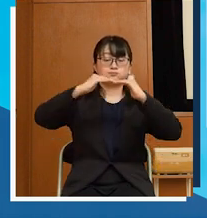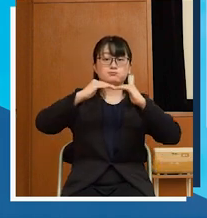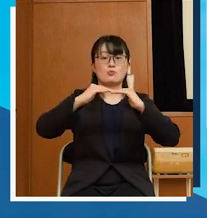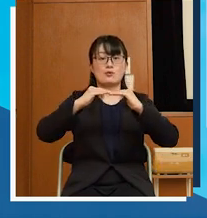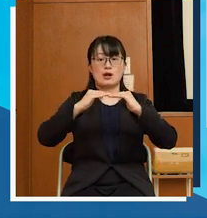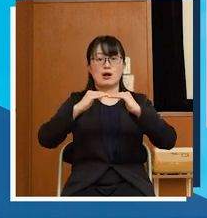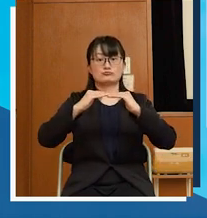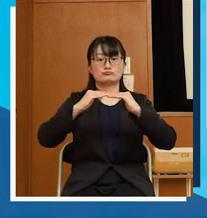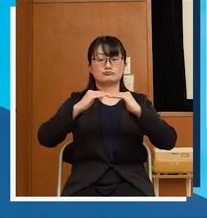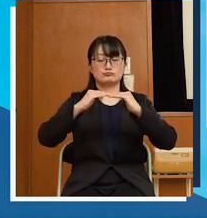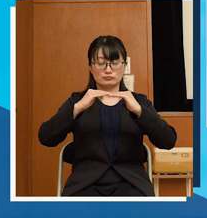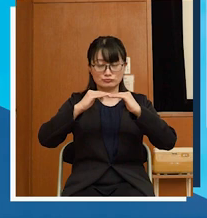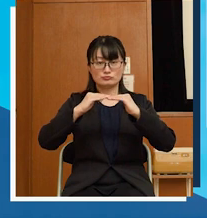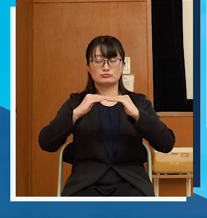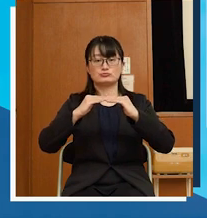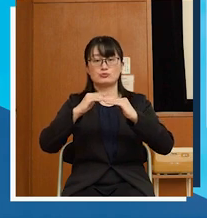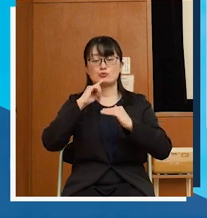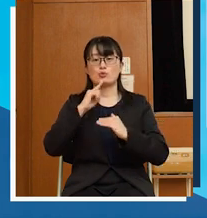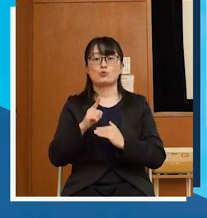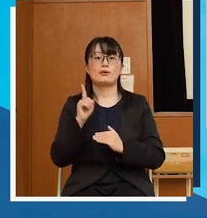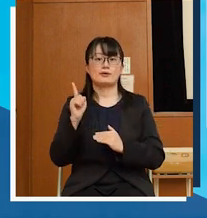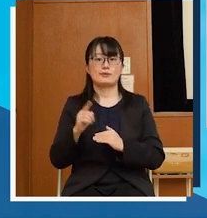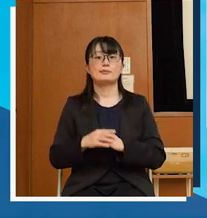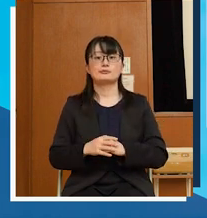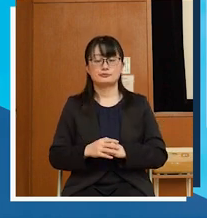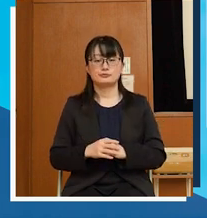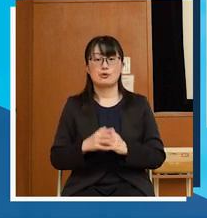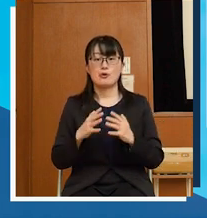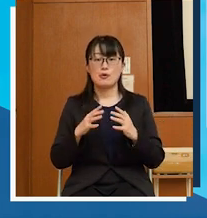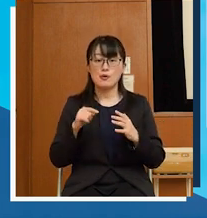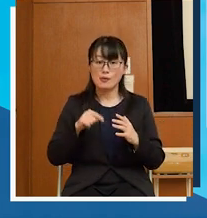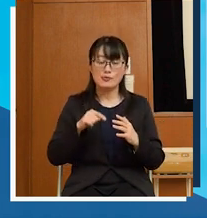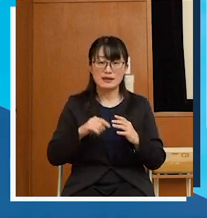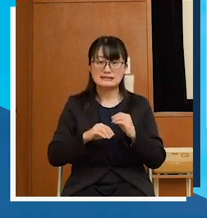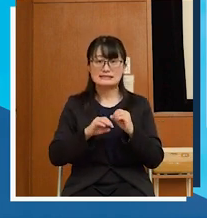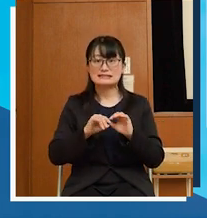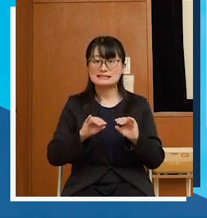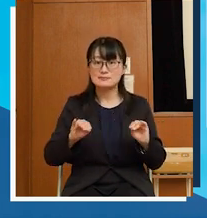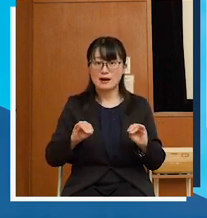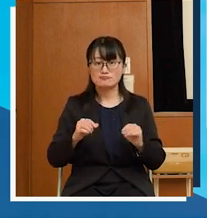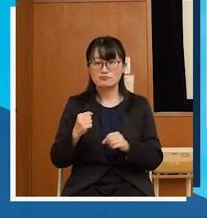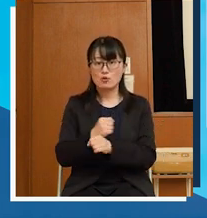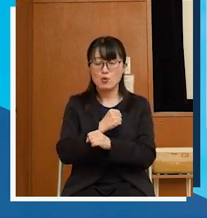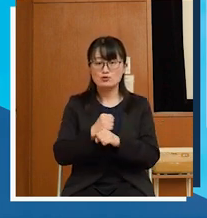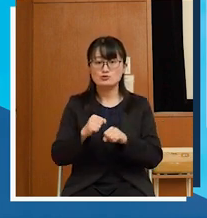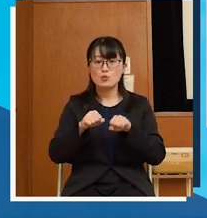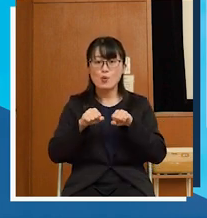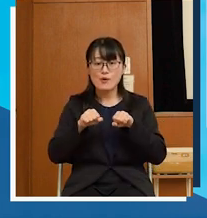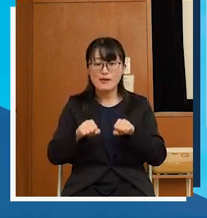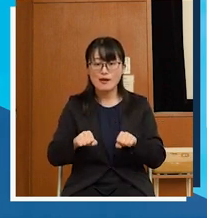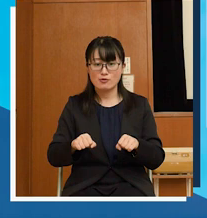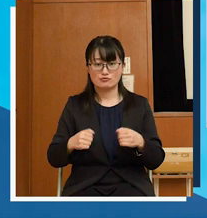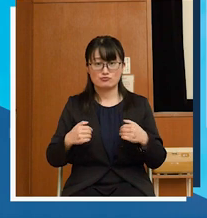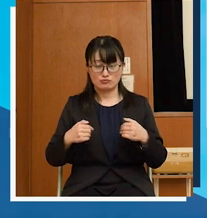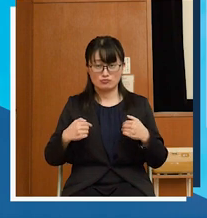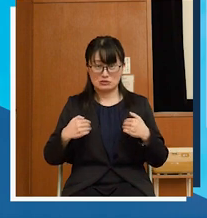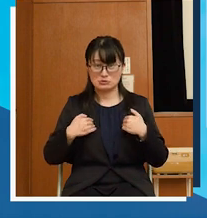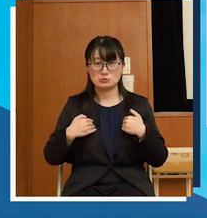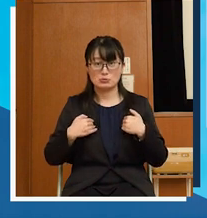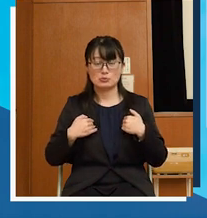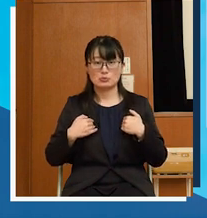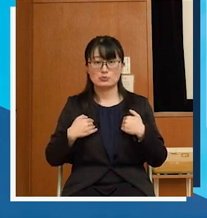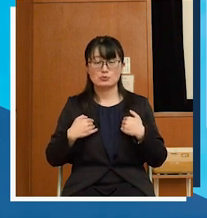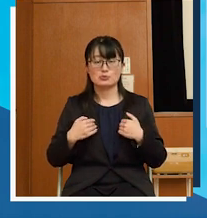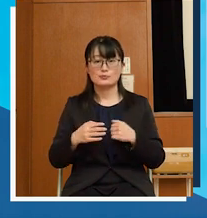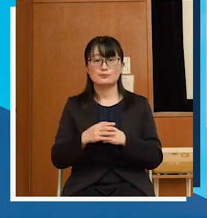な盤改良工事を行っても沖縄防衛局つまり防衛省沖縄局はえ